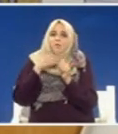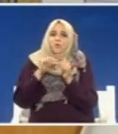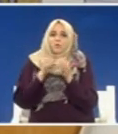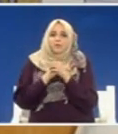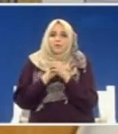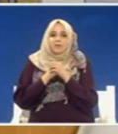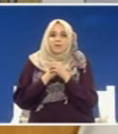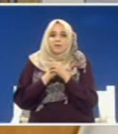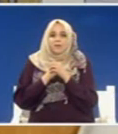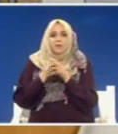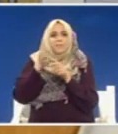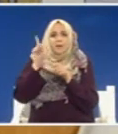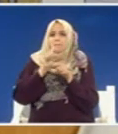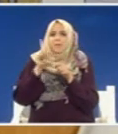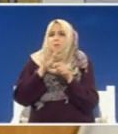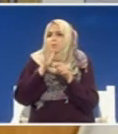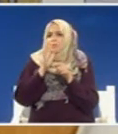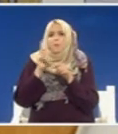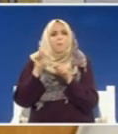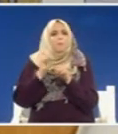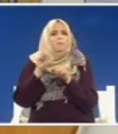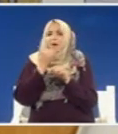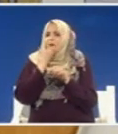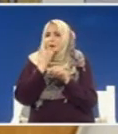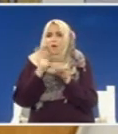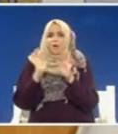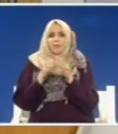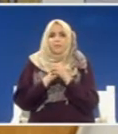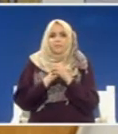أيوة. ولكن إذا لم تتمكن من ذلك فلا إثم عليها.